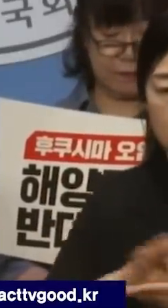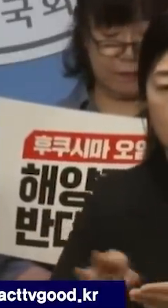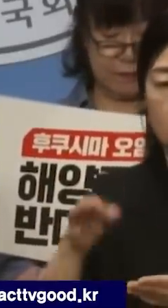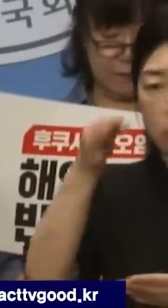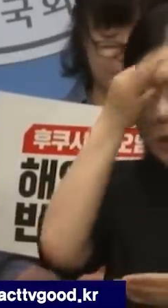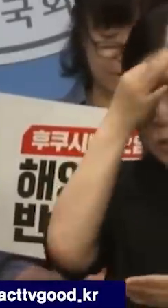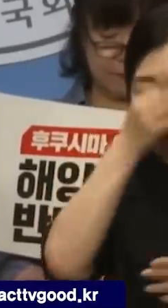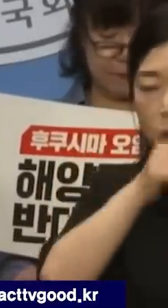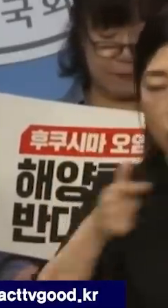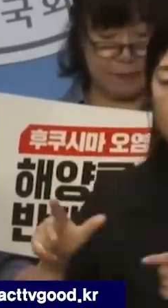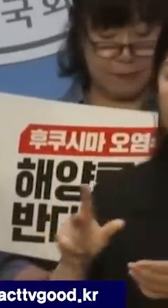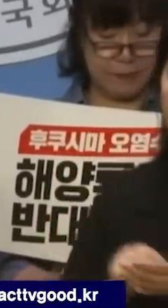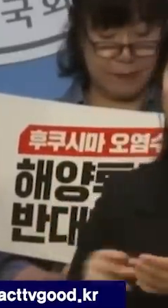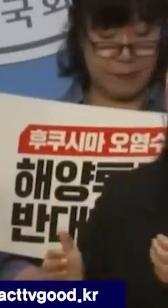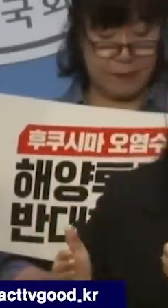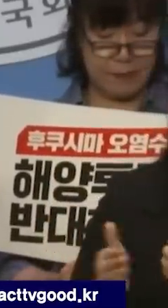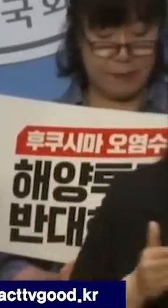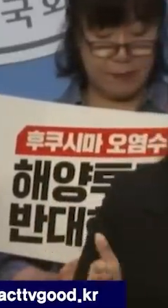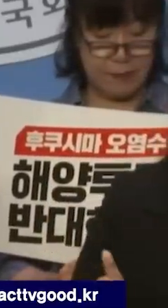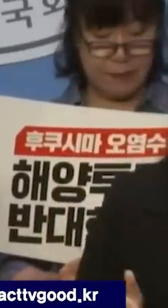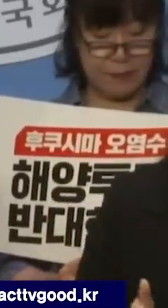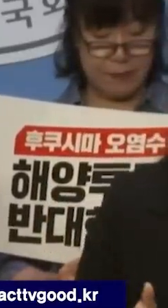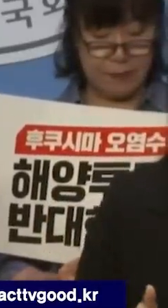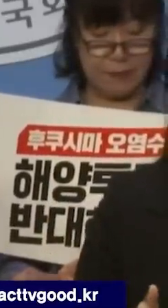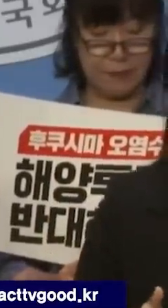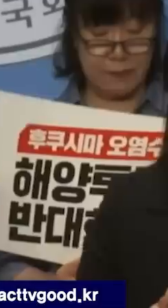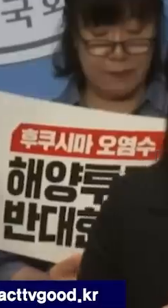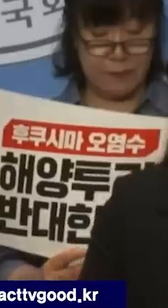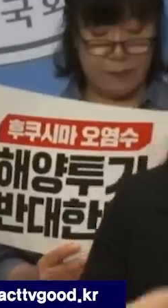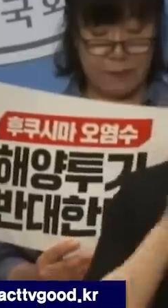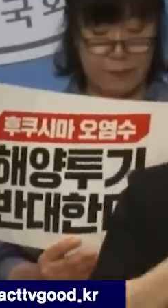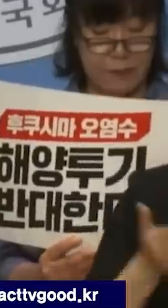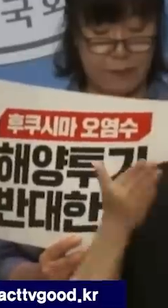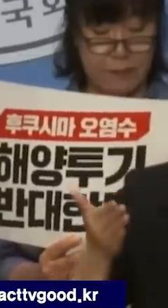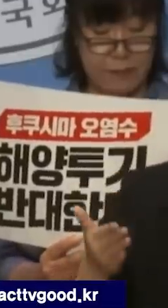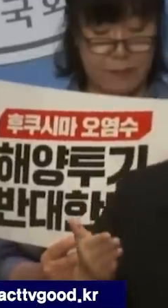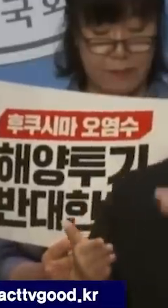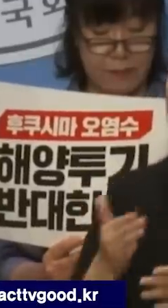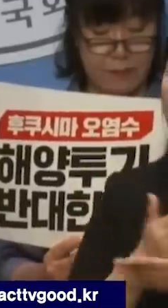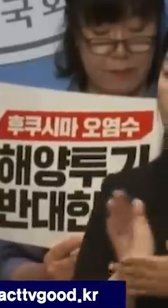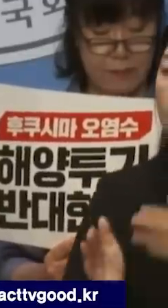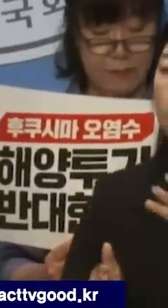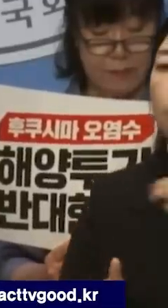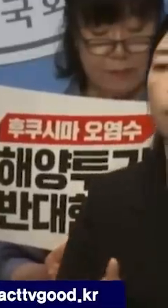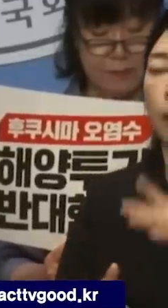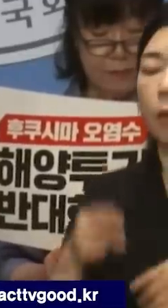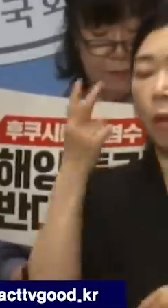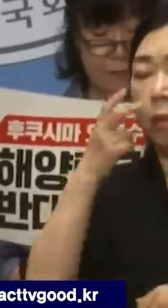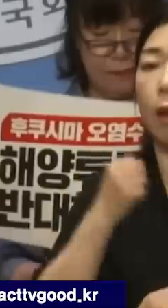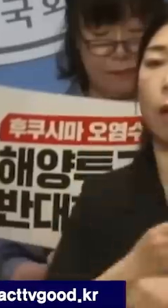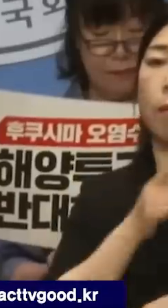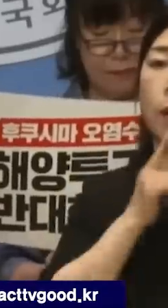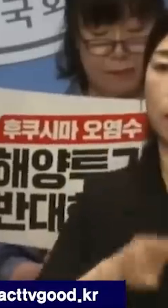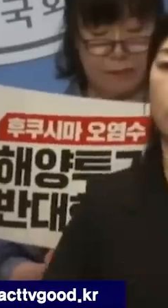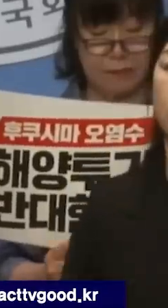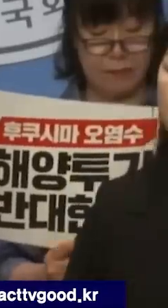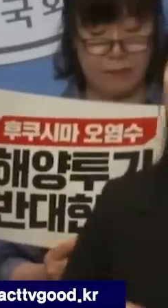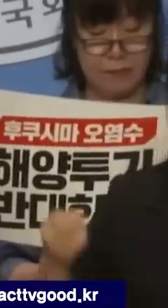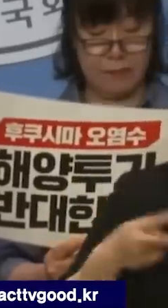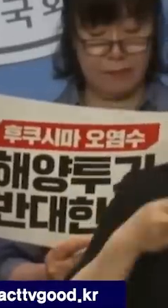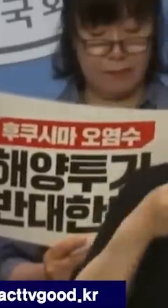문제로 9종만 검사하겠다는 한다. 특히 3중 수소는 걸을 수 없다는